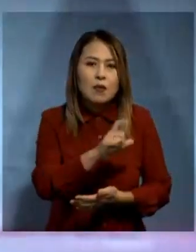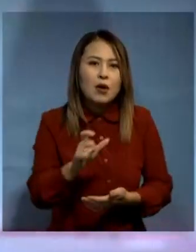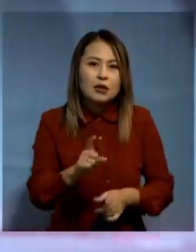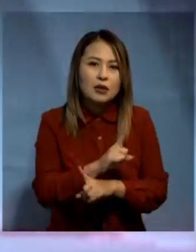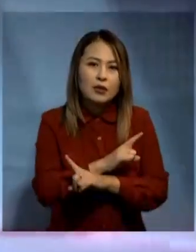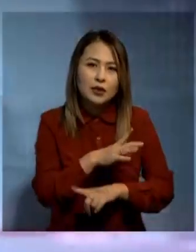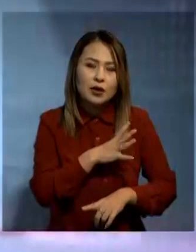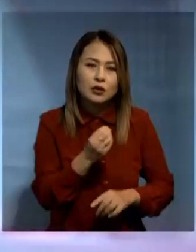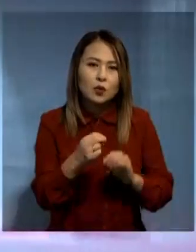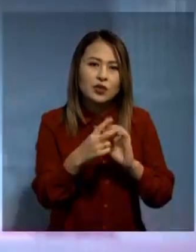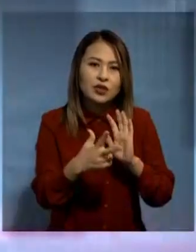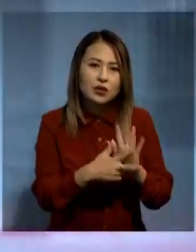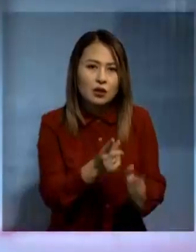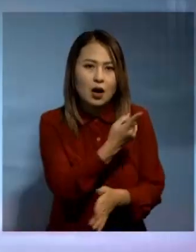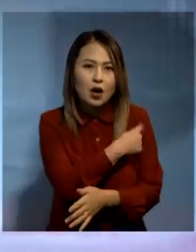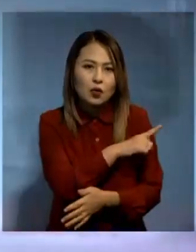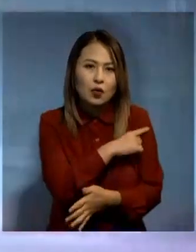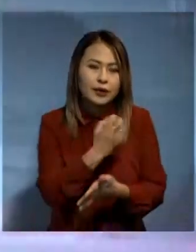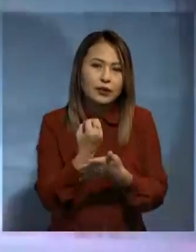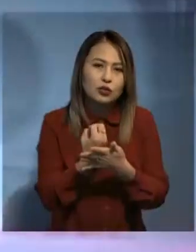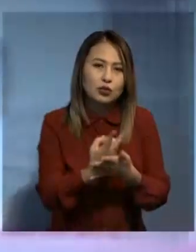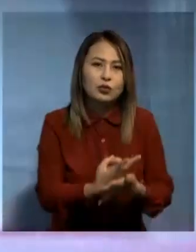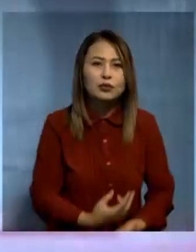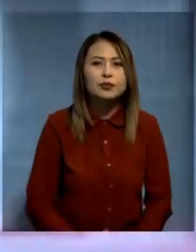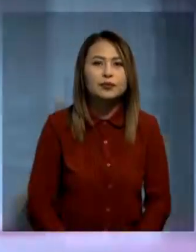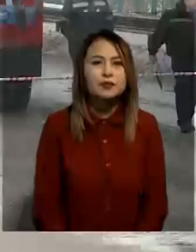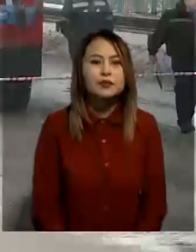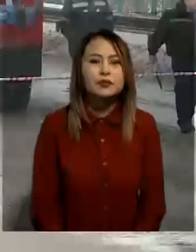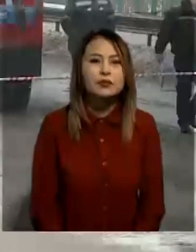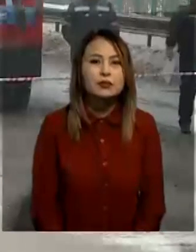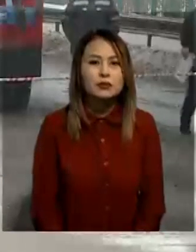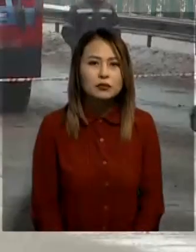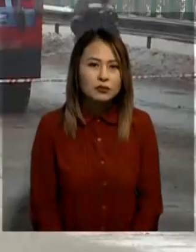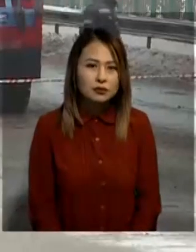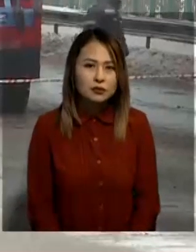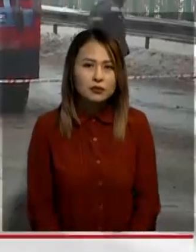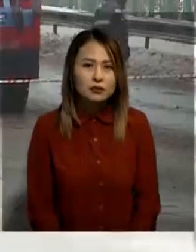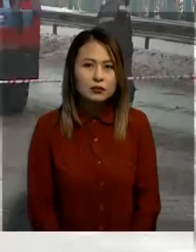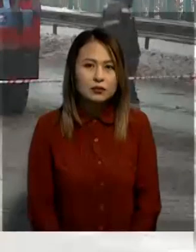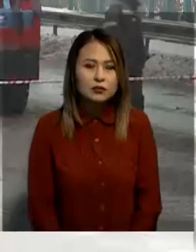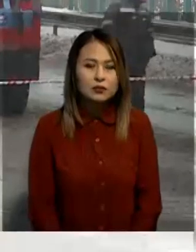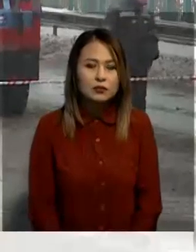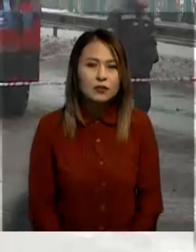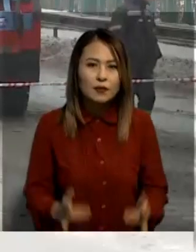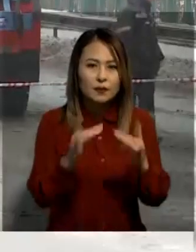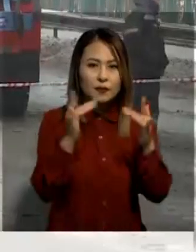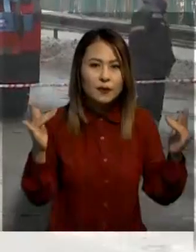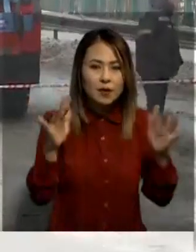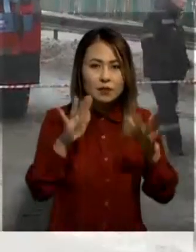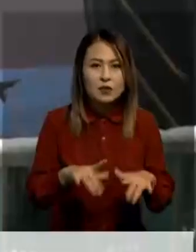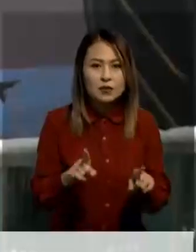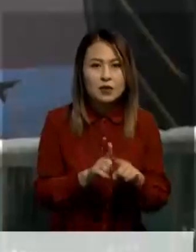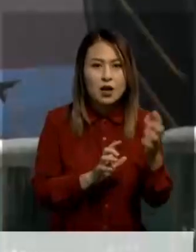қаза тапты. Тағы 18 адам ауруханаға түсті. Көпір үстіндегі қос қоғамдық